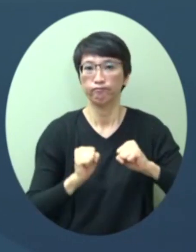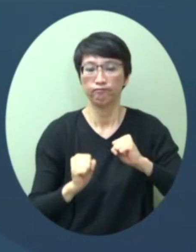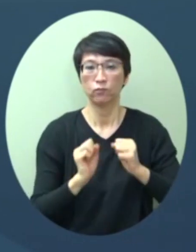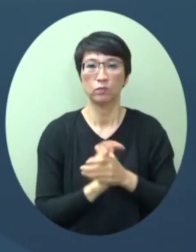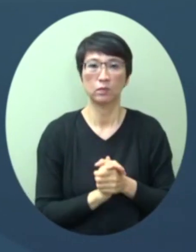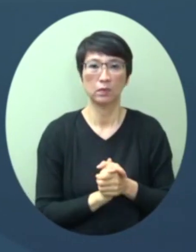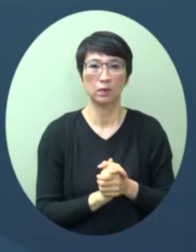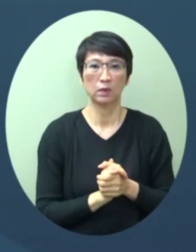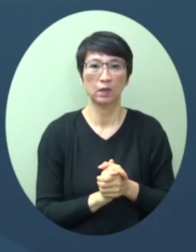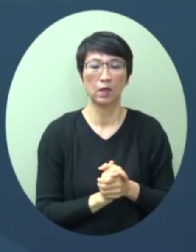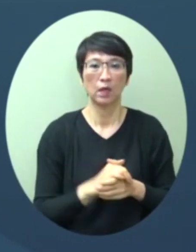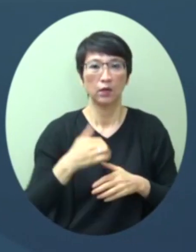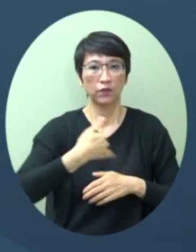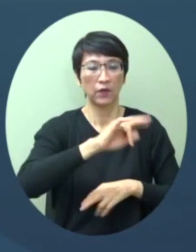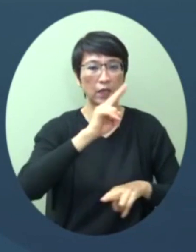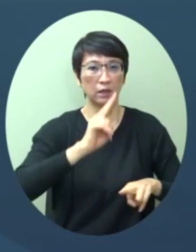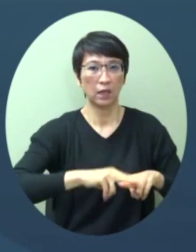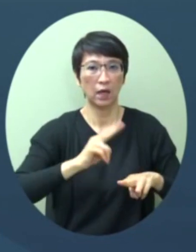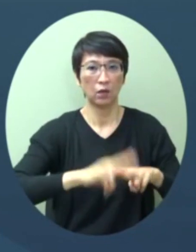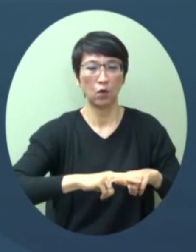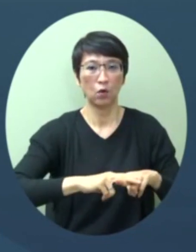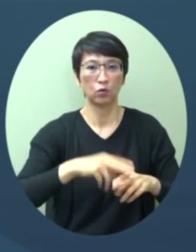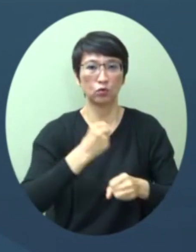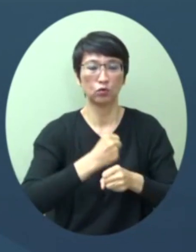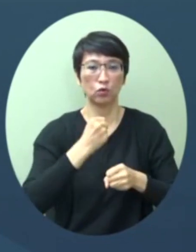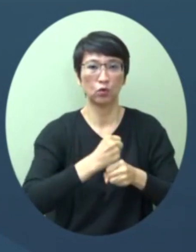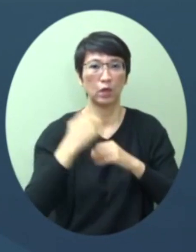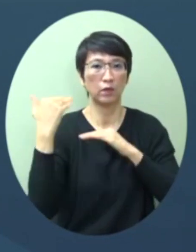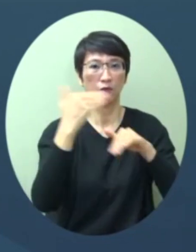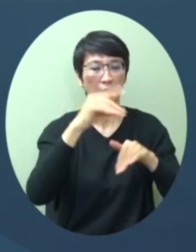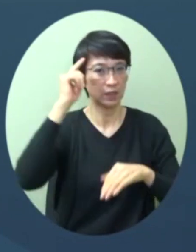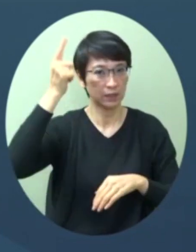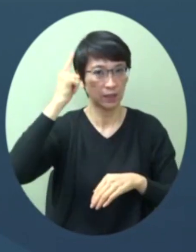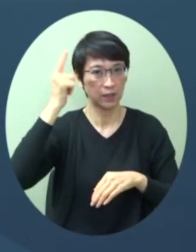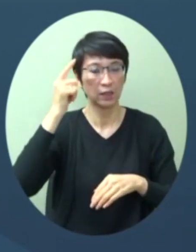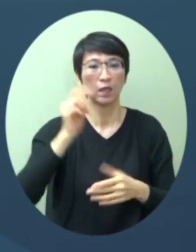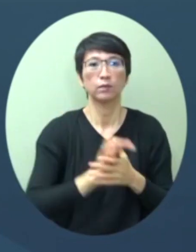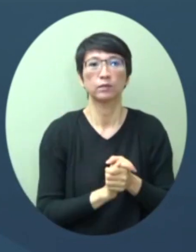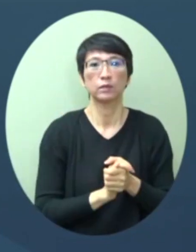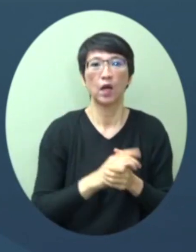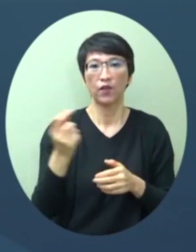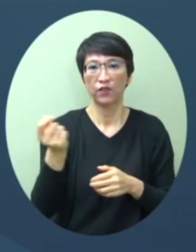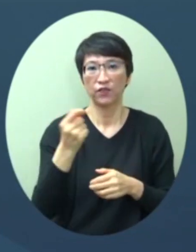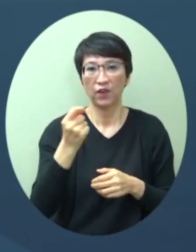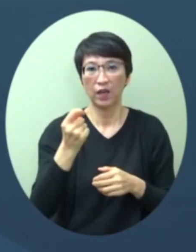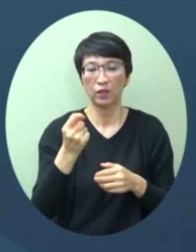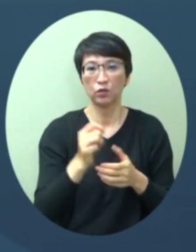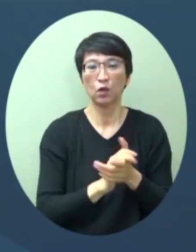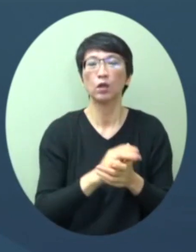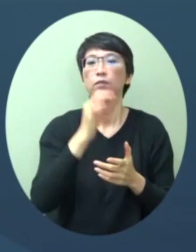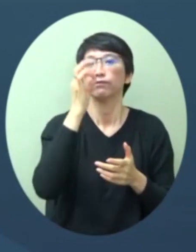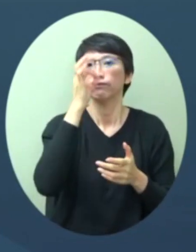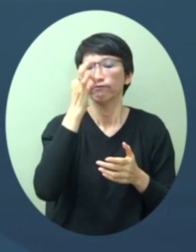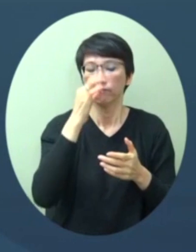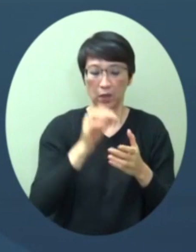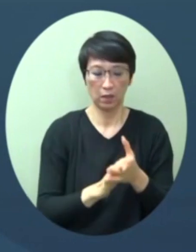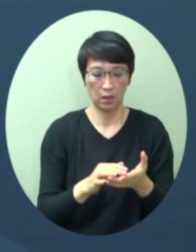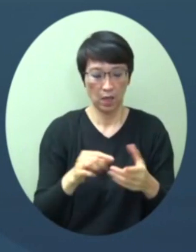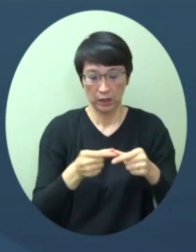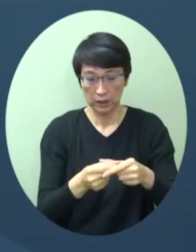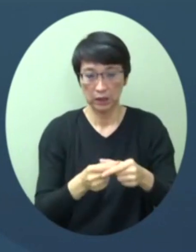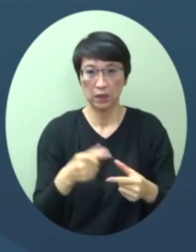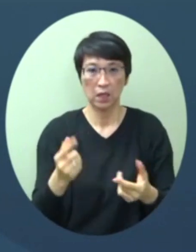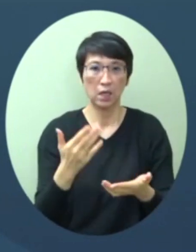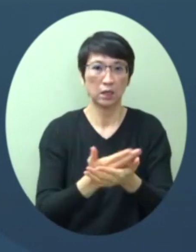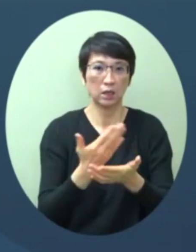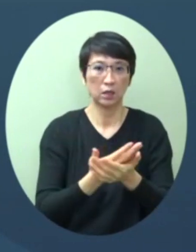跨境的司機每天都一檢就是用這個快速礦源的測試包檢